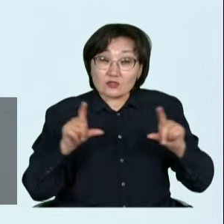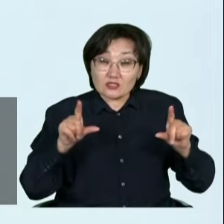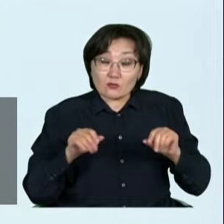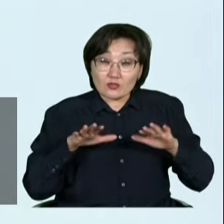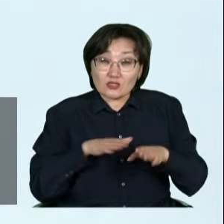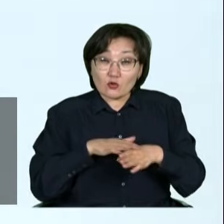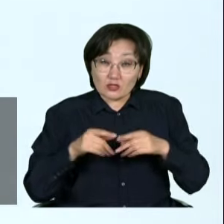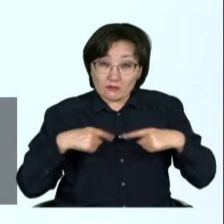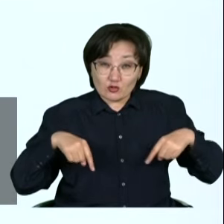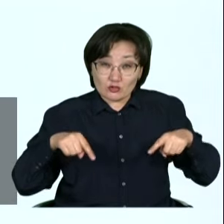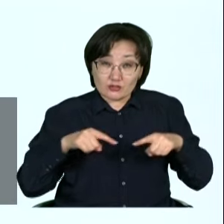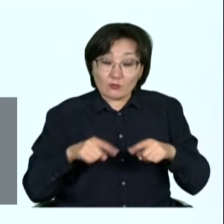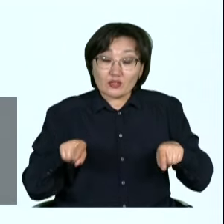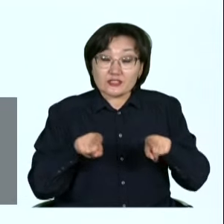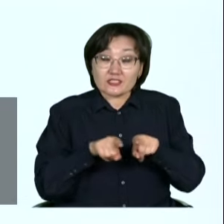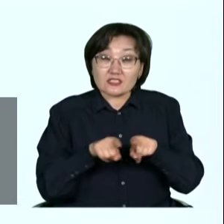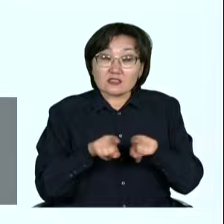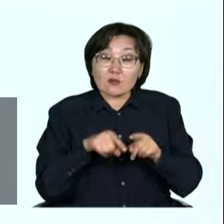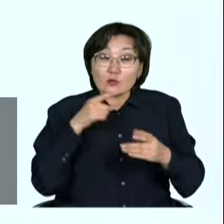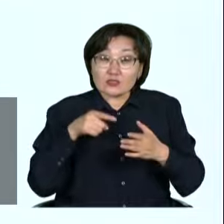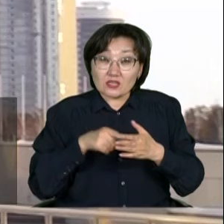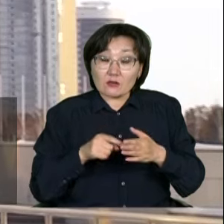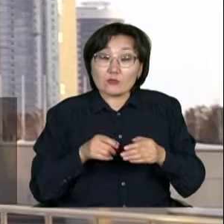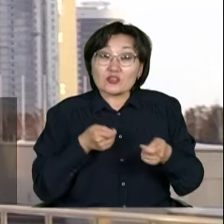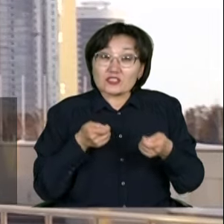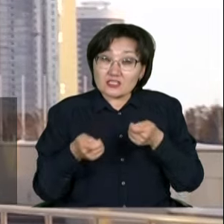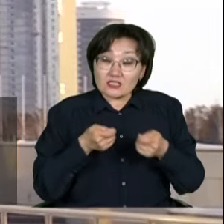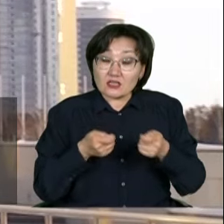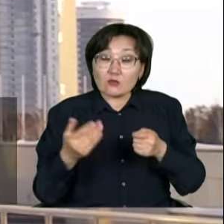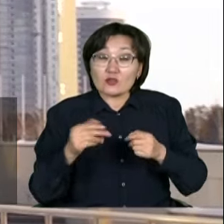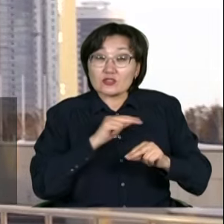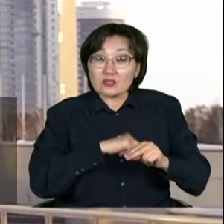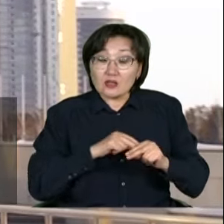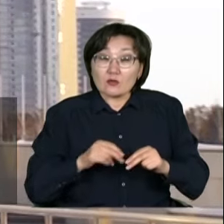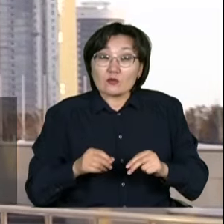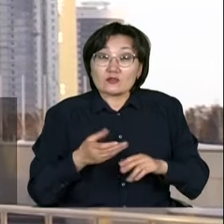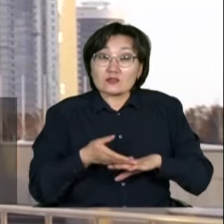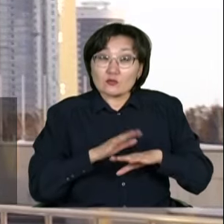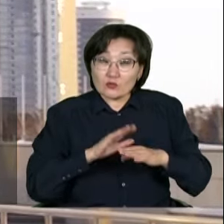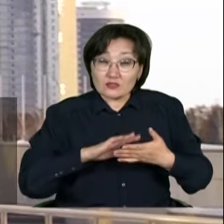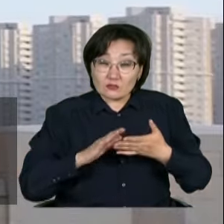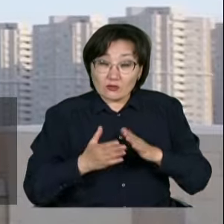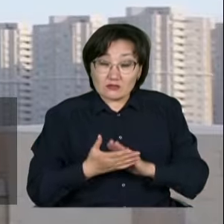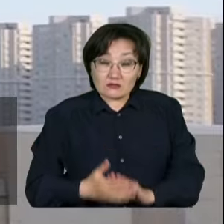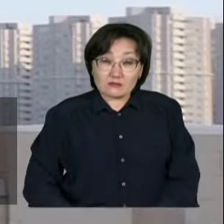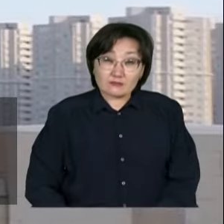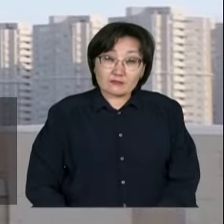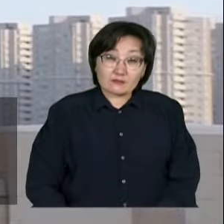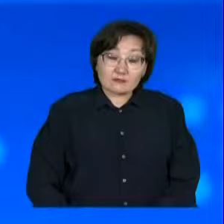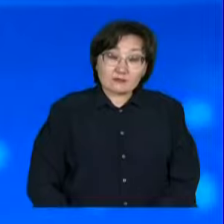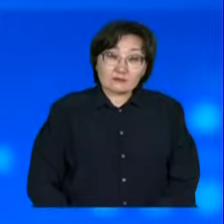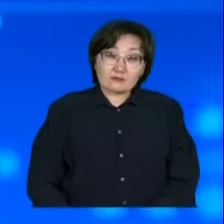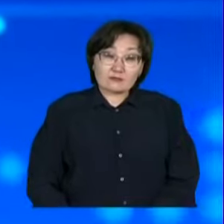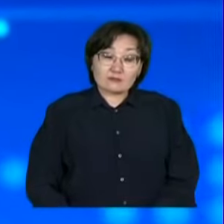местных исполнительных органов, а также вопросы координации их деятельности в экстремальных ситуациях.